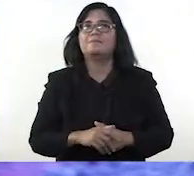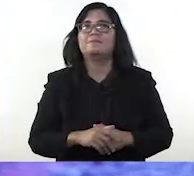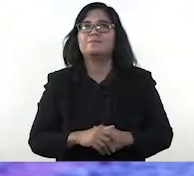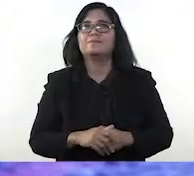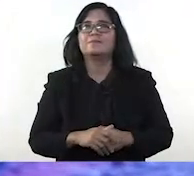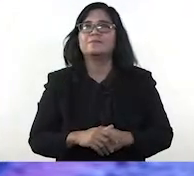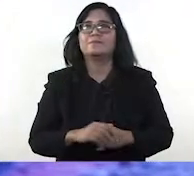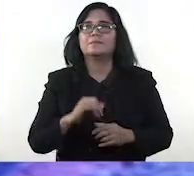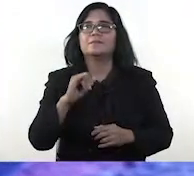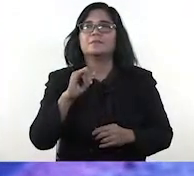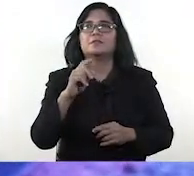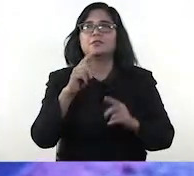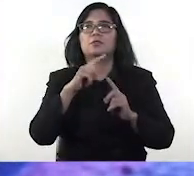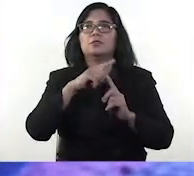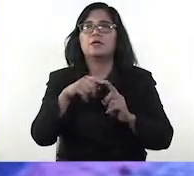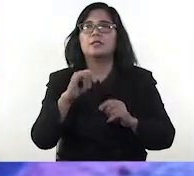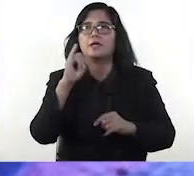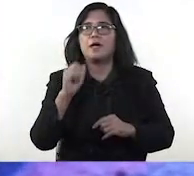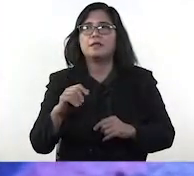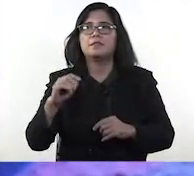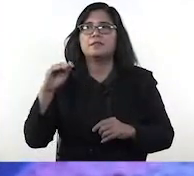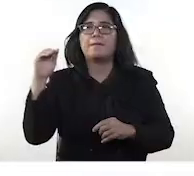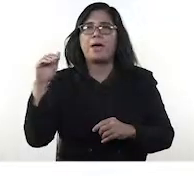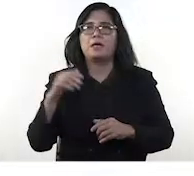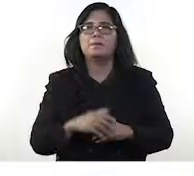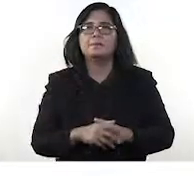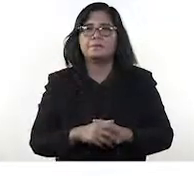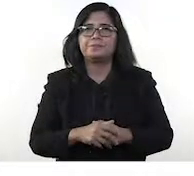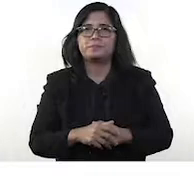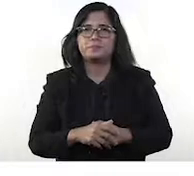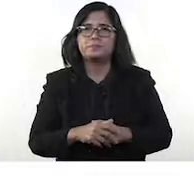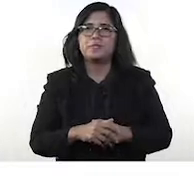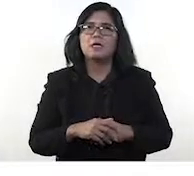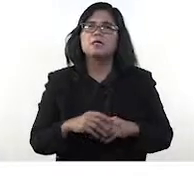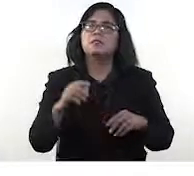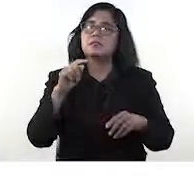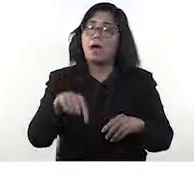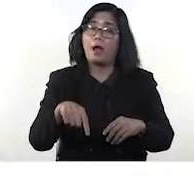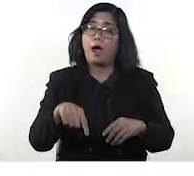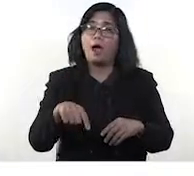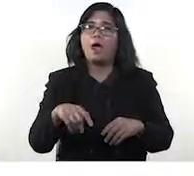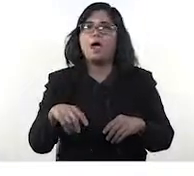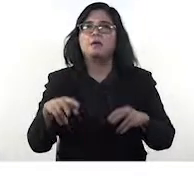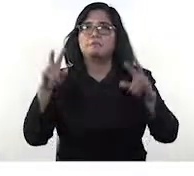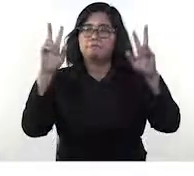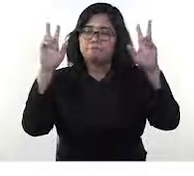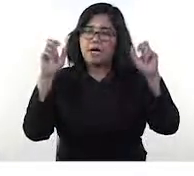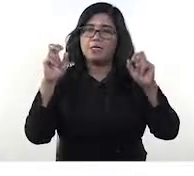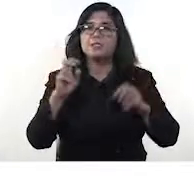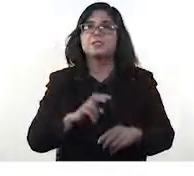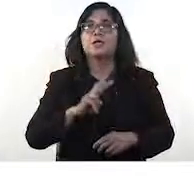maksud saya kita masuk lem bagian ke-25 pembahasan ke 25.000 pembahasan kita 33